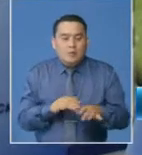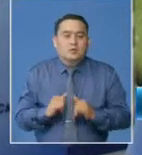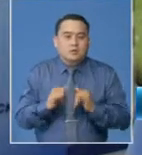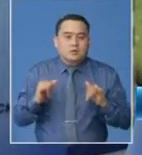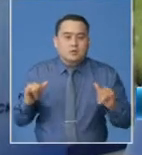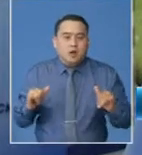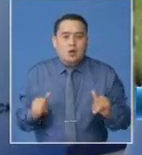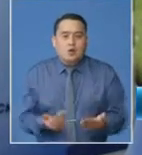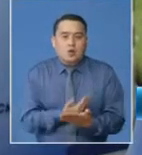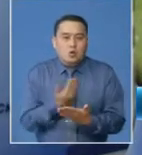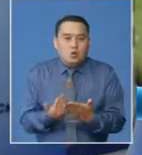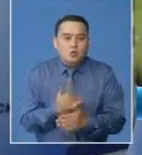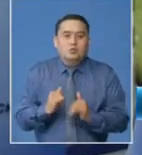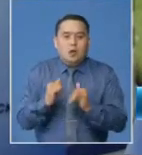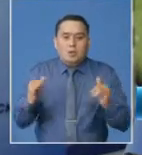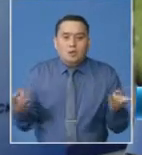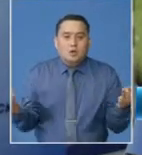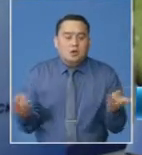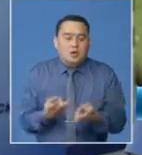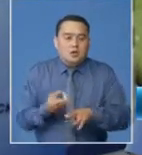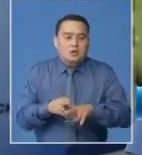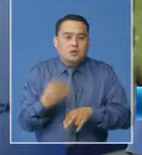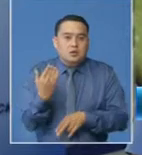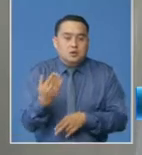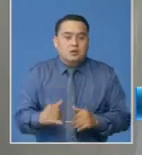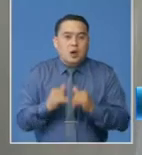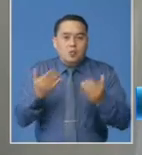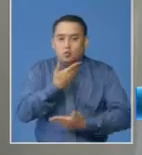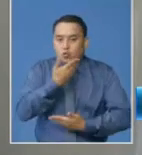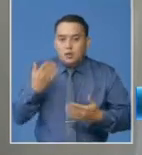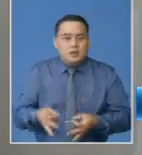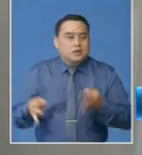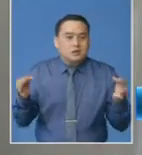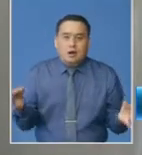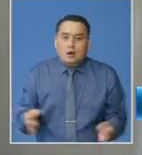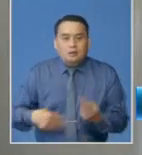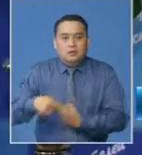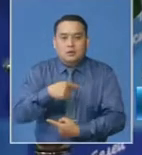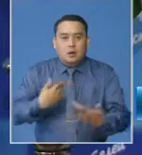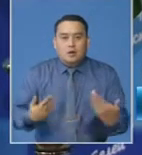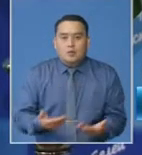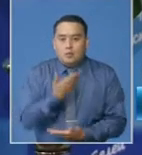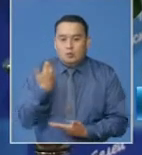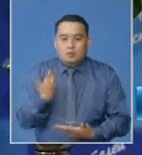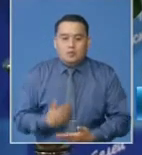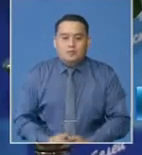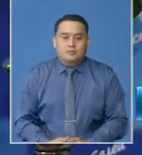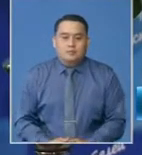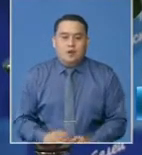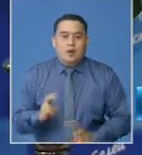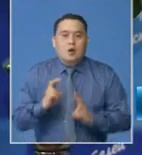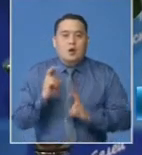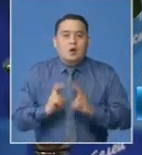жаңалықтарға құштарлық сияқты өрлеу болуы керек. Себебі сенде даму болмаса, ешқашан кәсібің алға баспайды. Көрмеде бүгін ірі